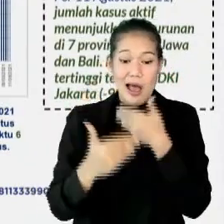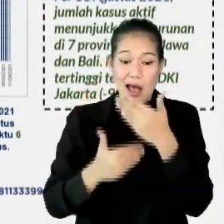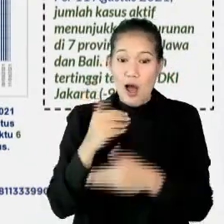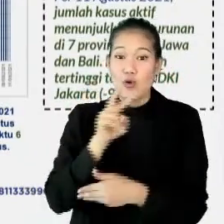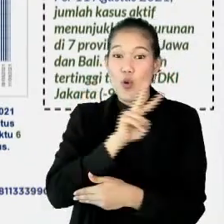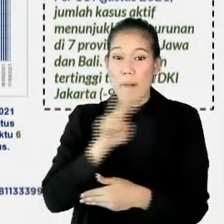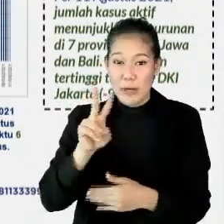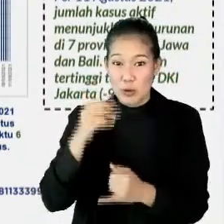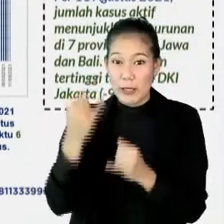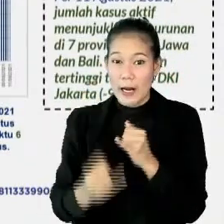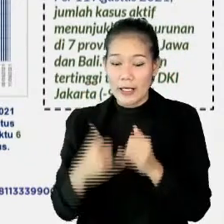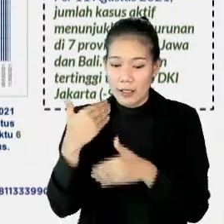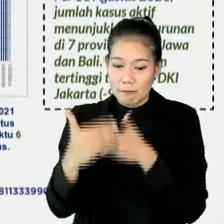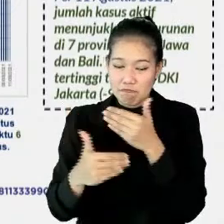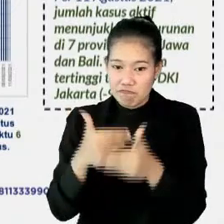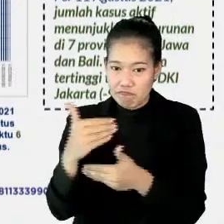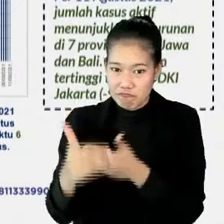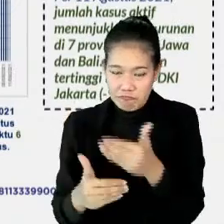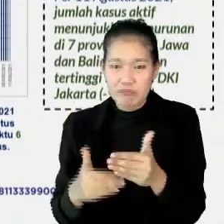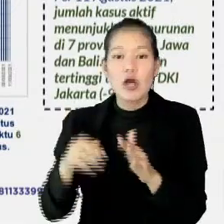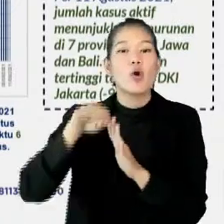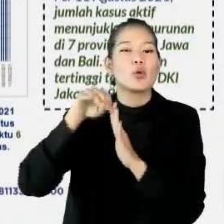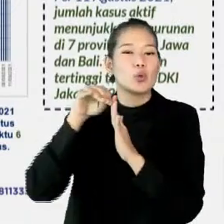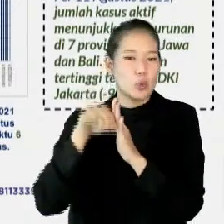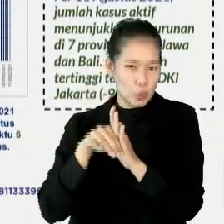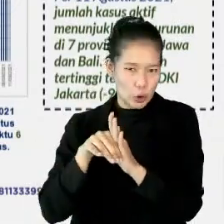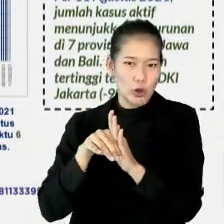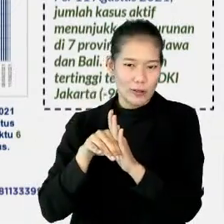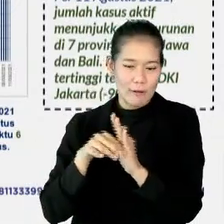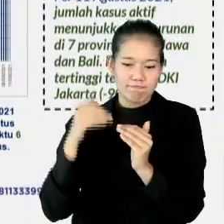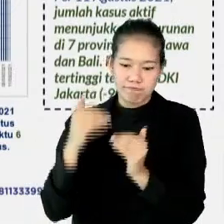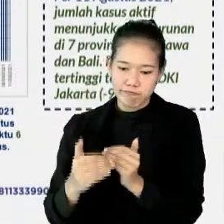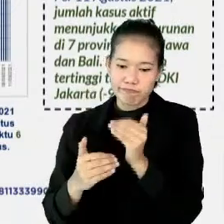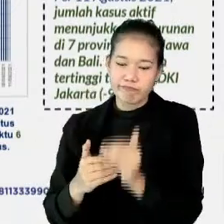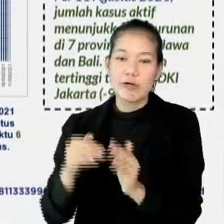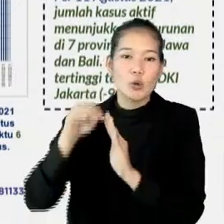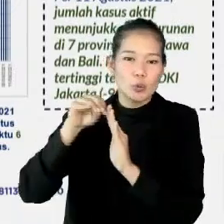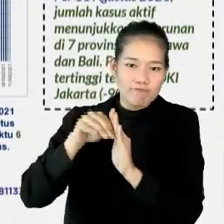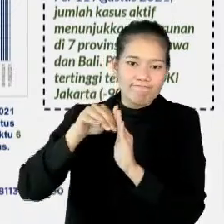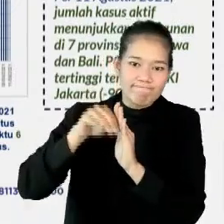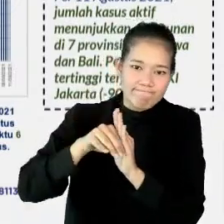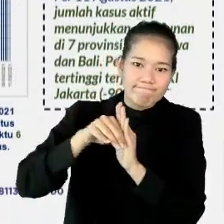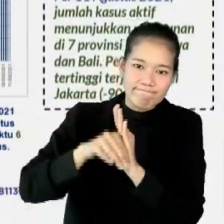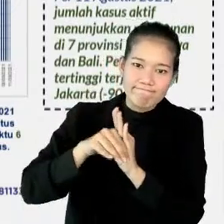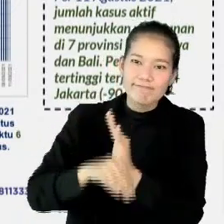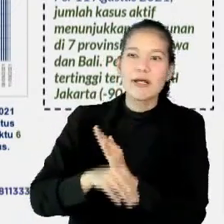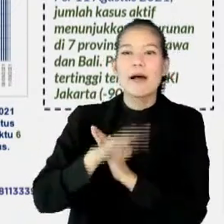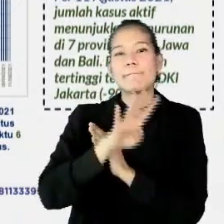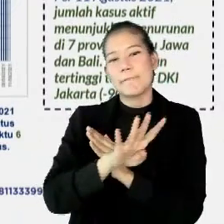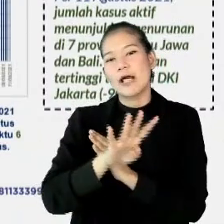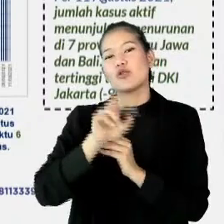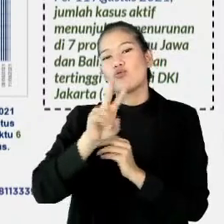2 minggu, ini juga turun secara bertahap gitu ya. Dan kita lihat penurunannya sudah lebih dari